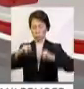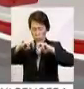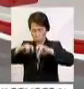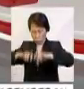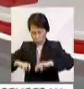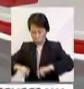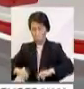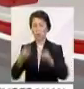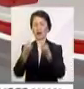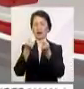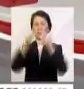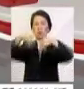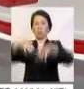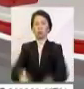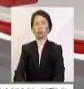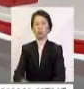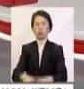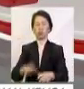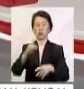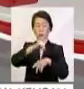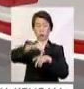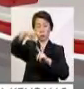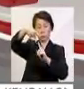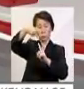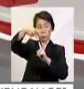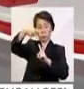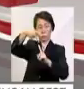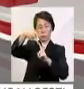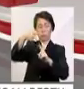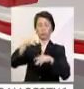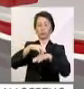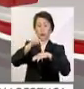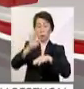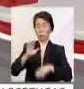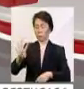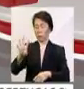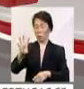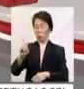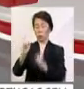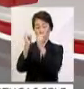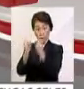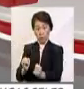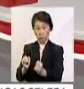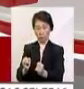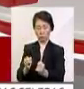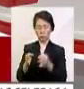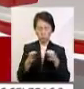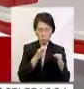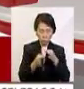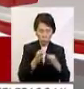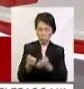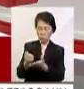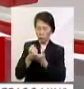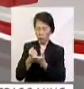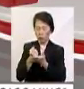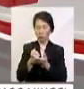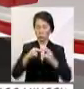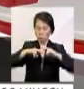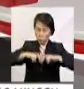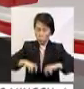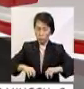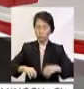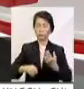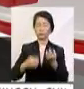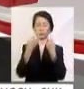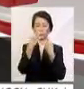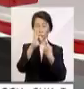Siasatan kes tanah runtuh di Bukit Kukus, Paya Terubung, Pulau Pinang. Lebih 40 individu diambil keterangan bagi membantu insiden pada